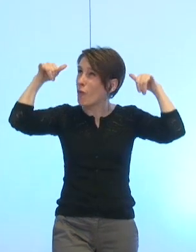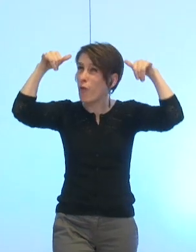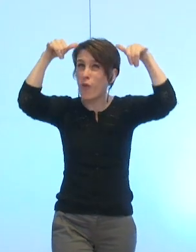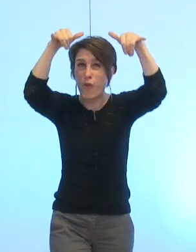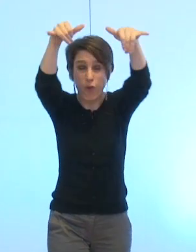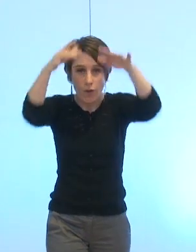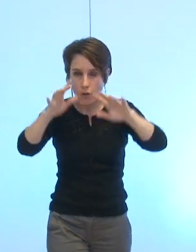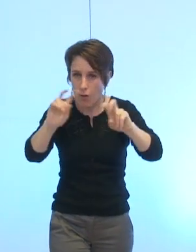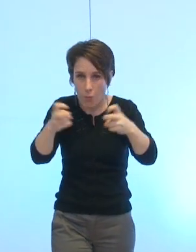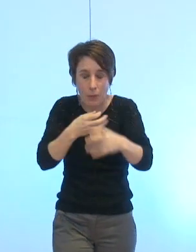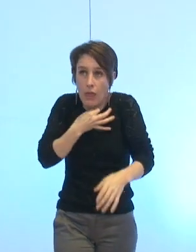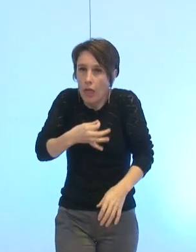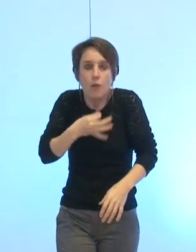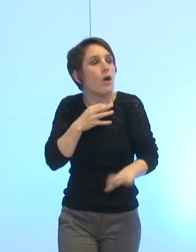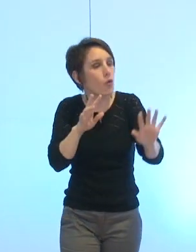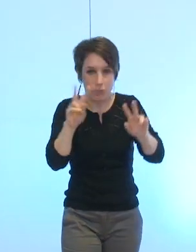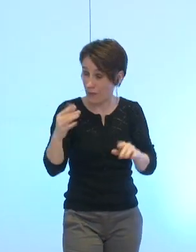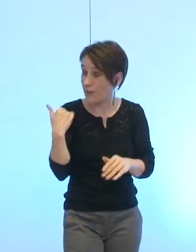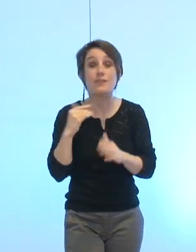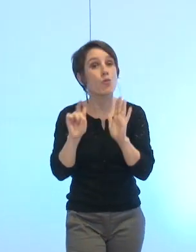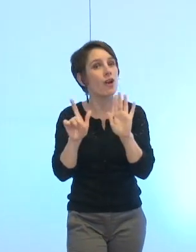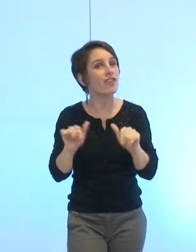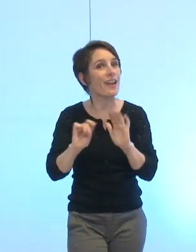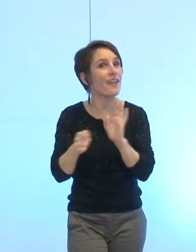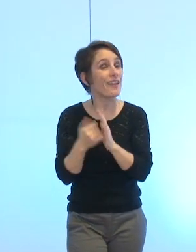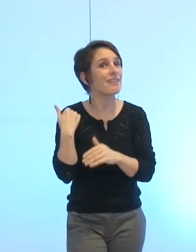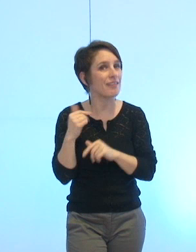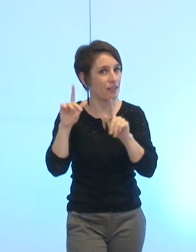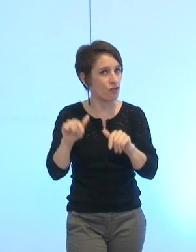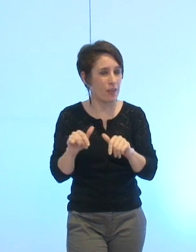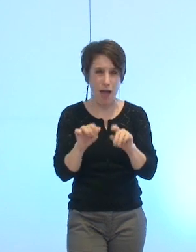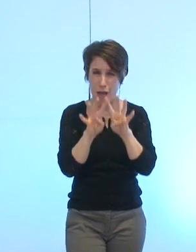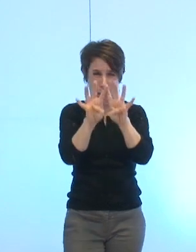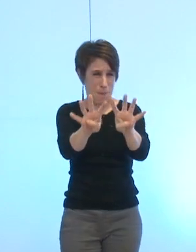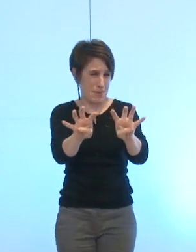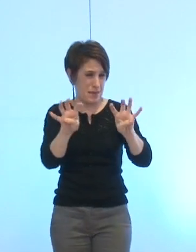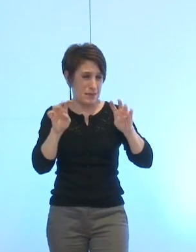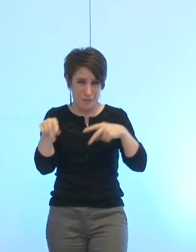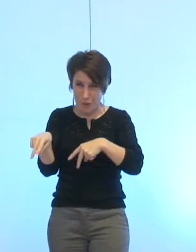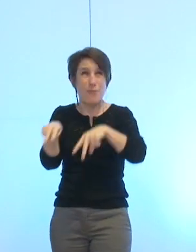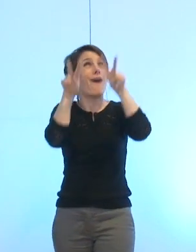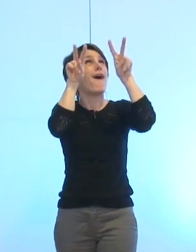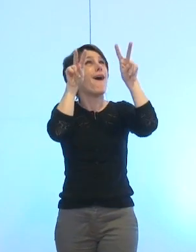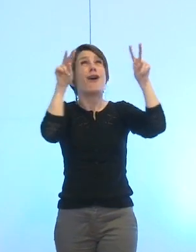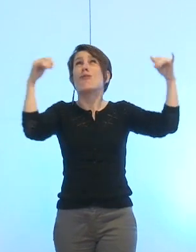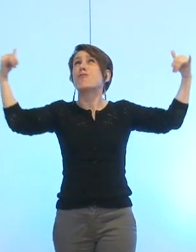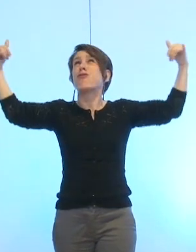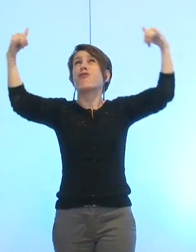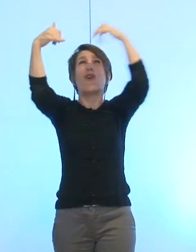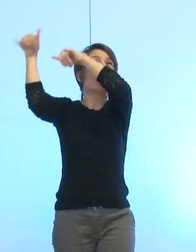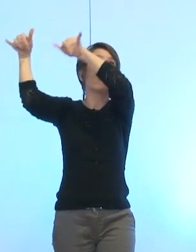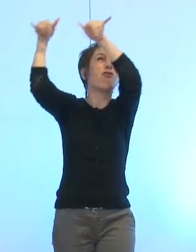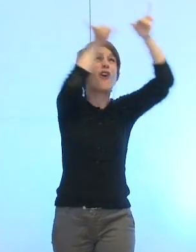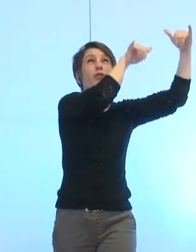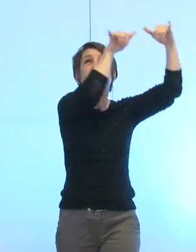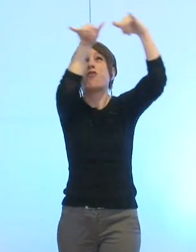jour-là que c'est un moment assez sympa où tout le monde est présent enfin beaucoup de monde est présent mais on a à peine le temps de faire ouf elle est déjà passée et